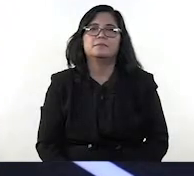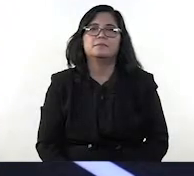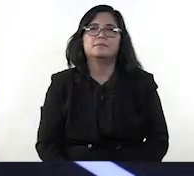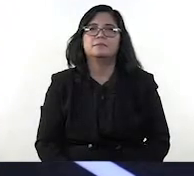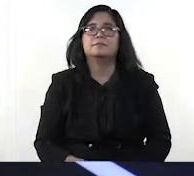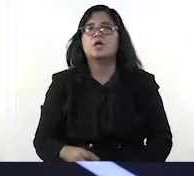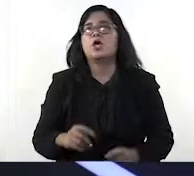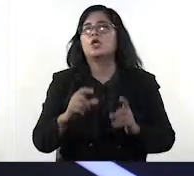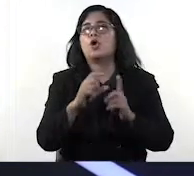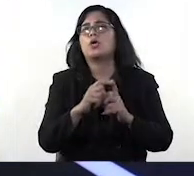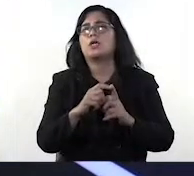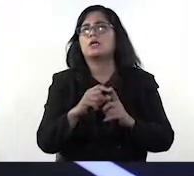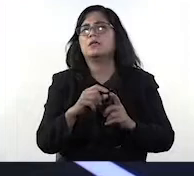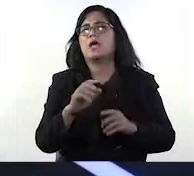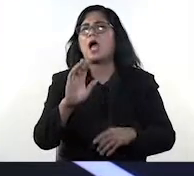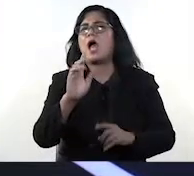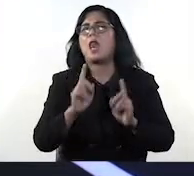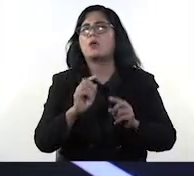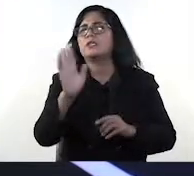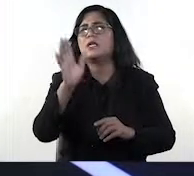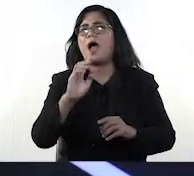Hai dokter tanpa Roh Kudus